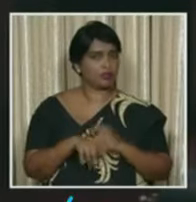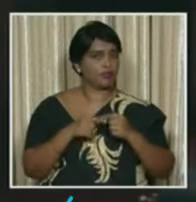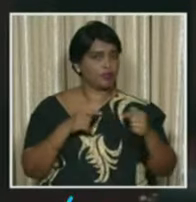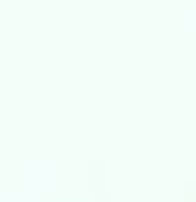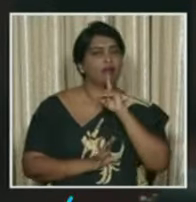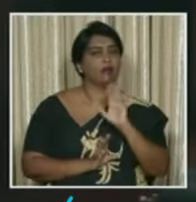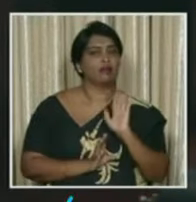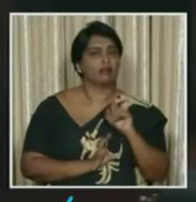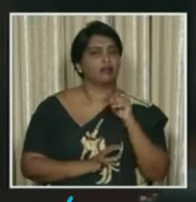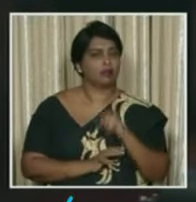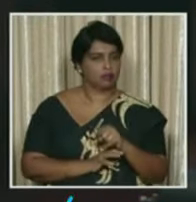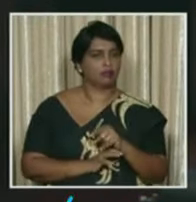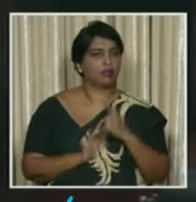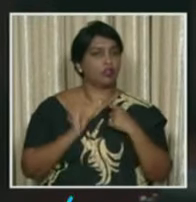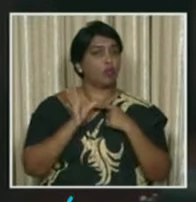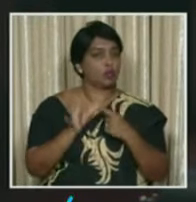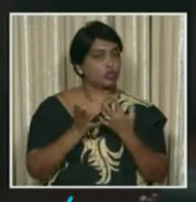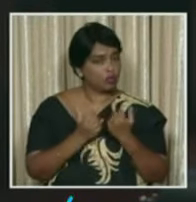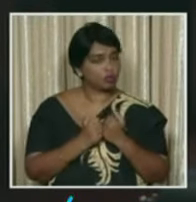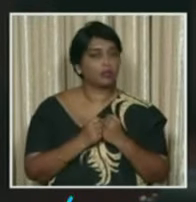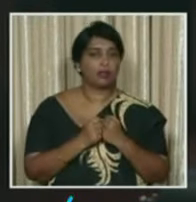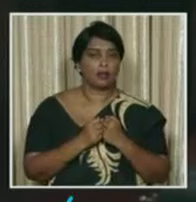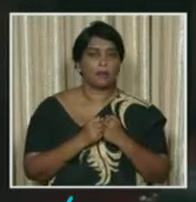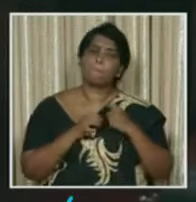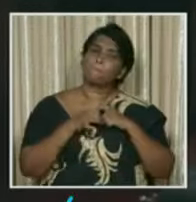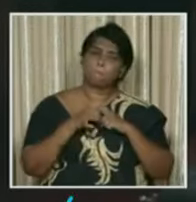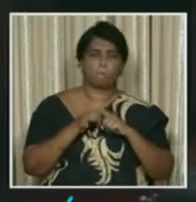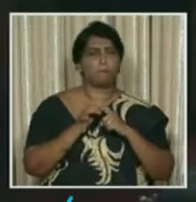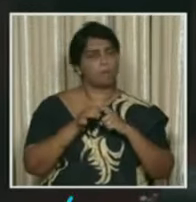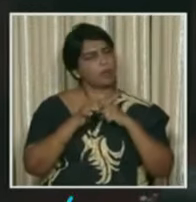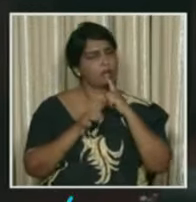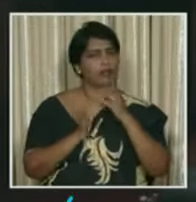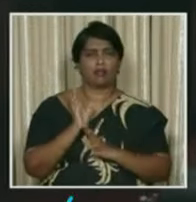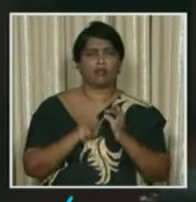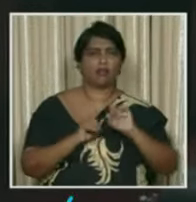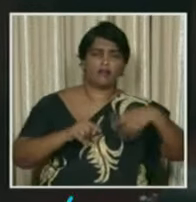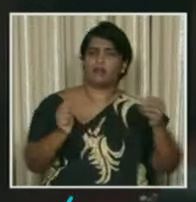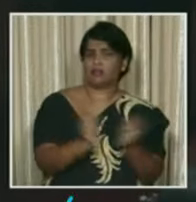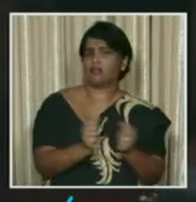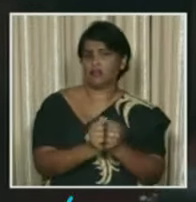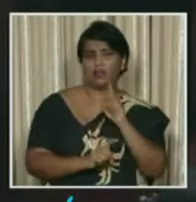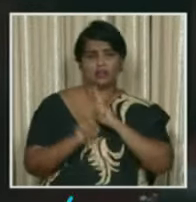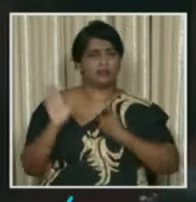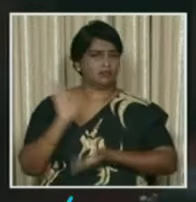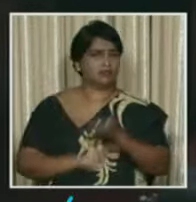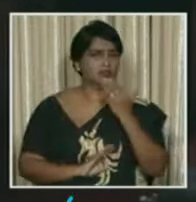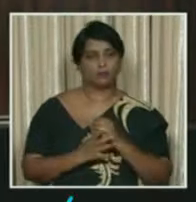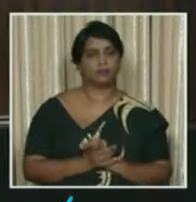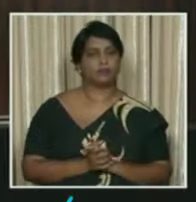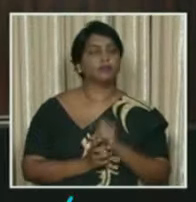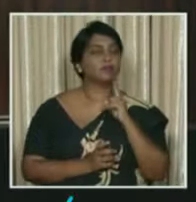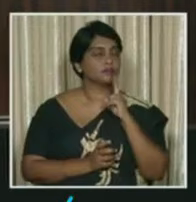නායකතුමාට දෙනවද? මේකට පිළිතුරු අවශ්‍ය නම් ඒ ප්‍රශ්නය ඉදිරිපත් කරන්න කියන්නේ. එහෙම නැත්නම් අමතිවරු හැටියට අපිට වෙන රැස්වීම් තියෙනවා. අපිට ඒවට සහභාගී වෙන්න යන්න